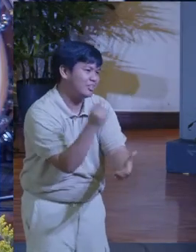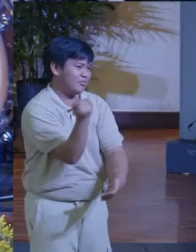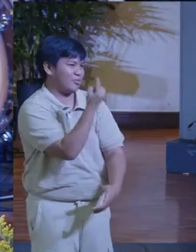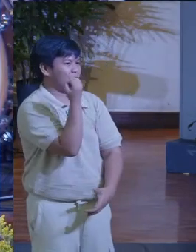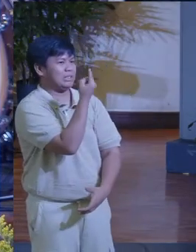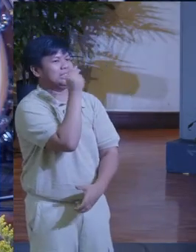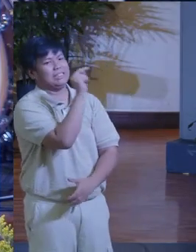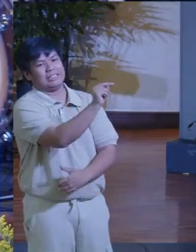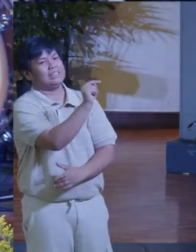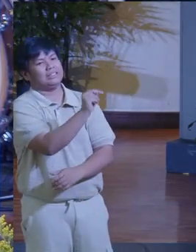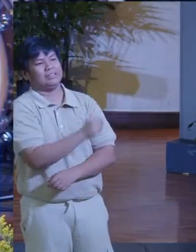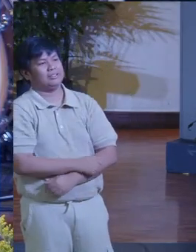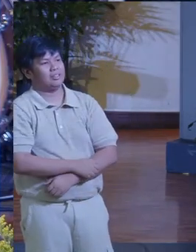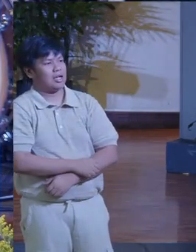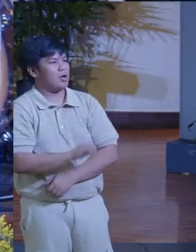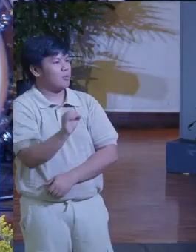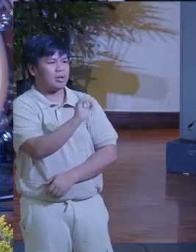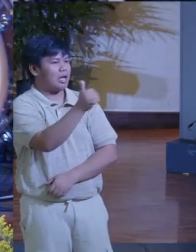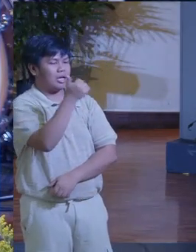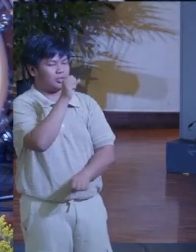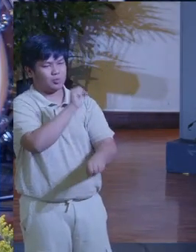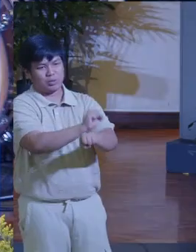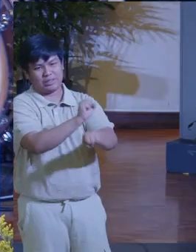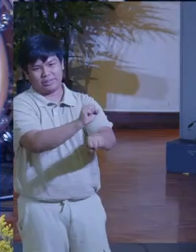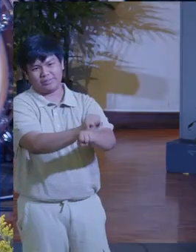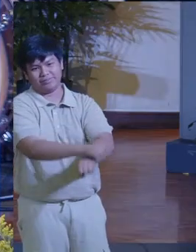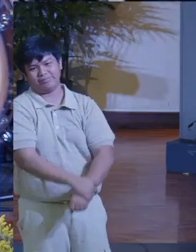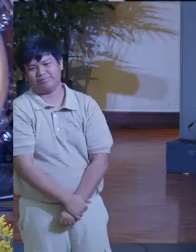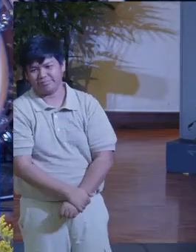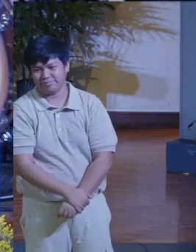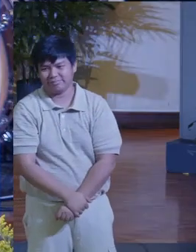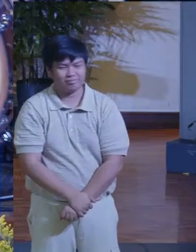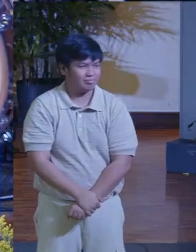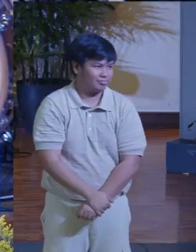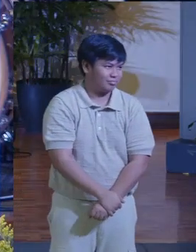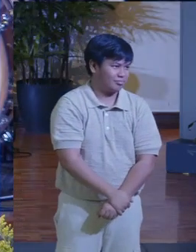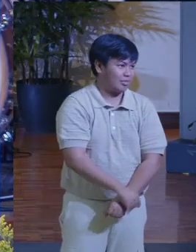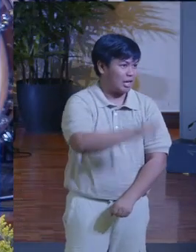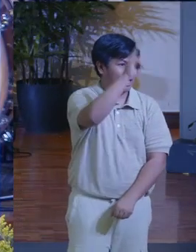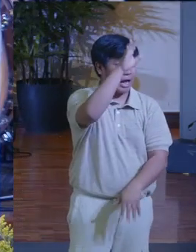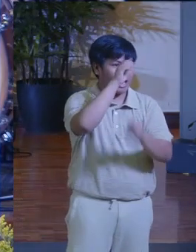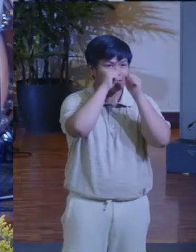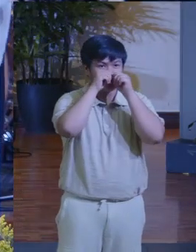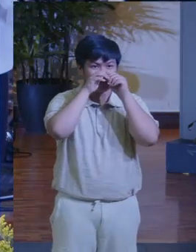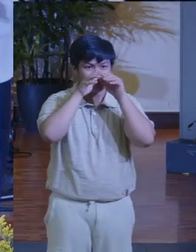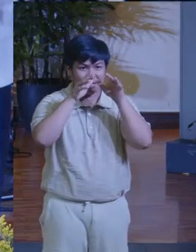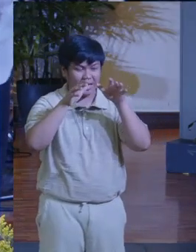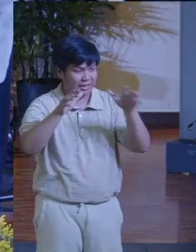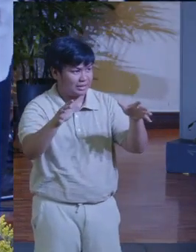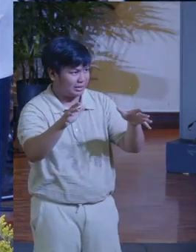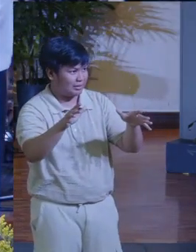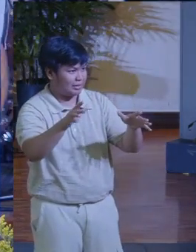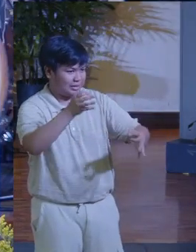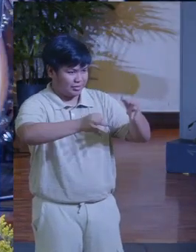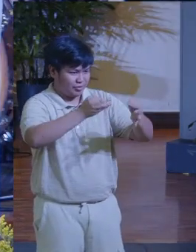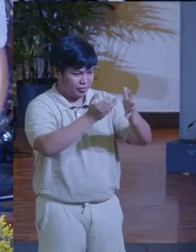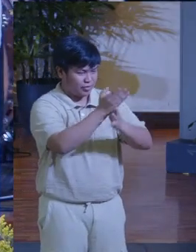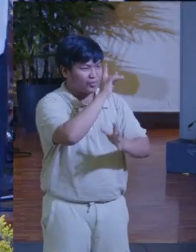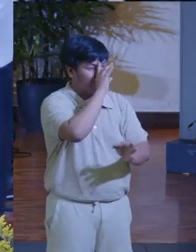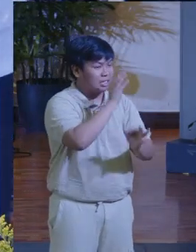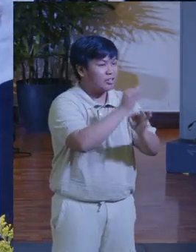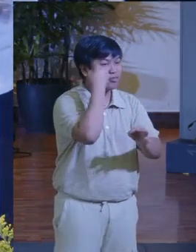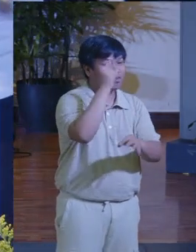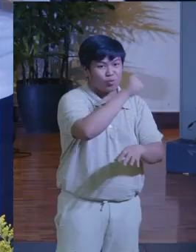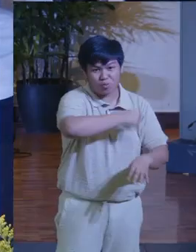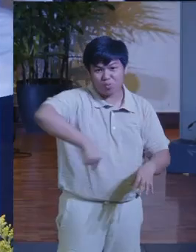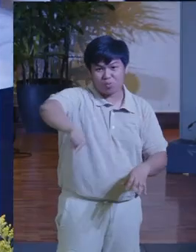na gawain. Ang pagpapalang ito, justification by faith, ay para sa lahat.